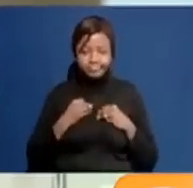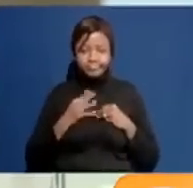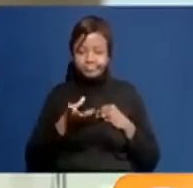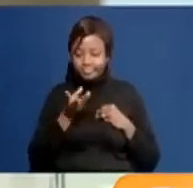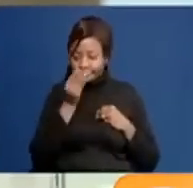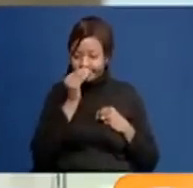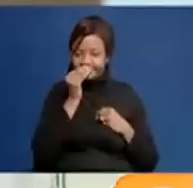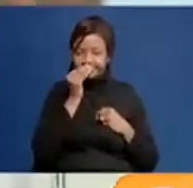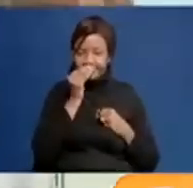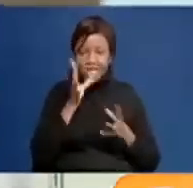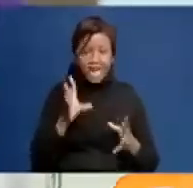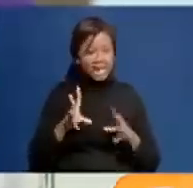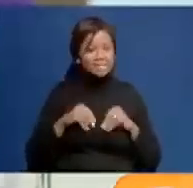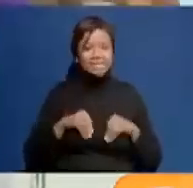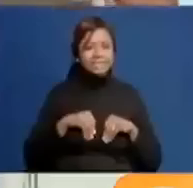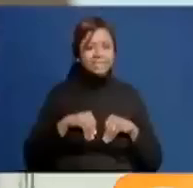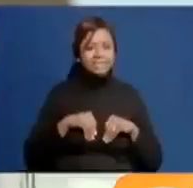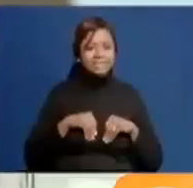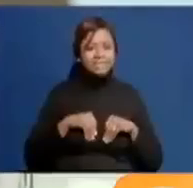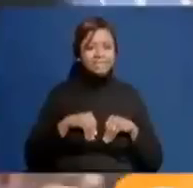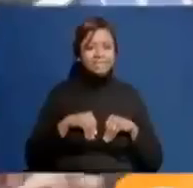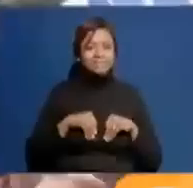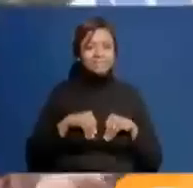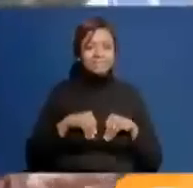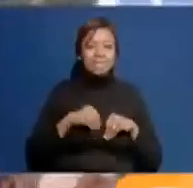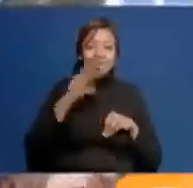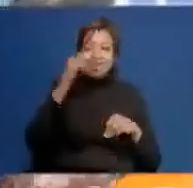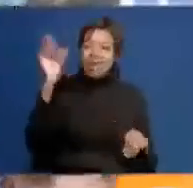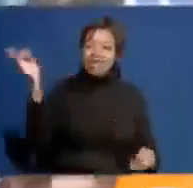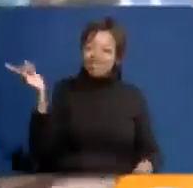Eh? Because wewe ulikula kiapo.